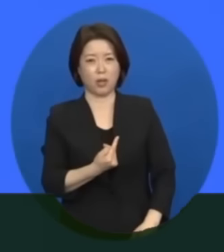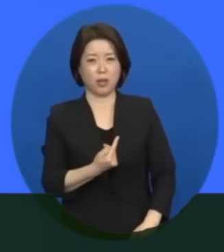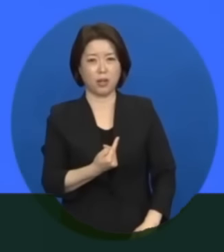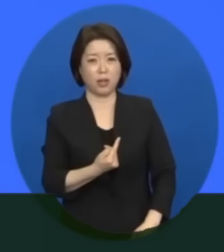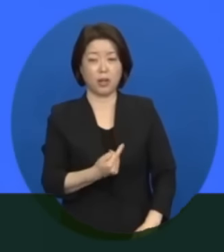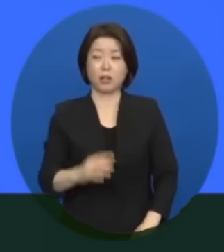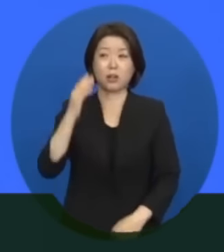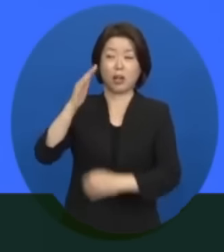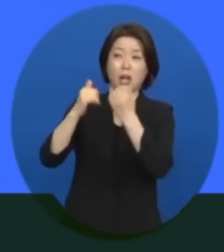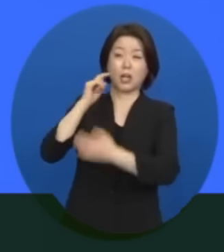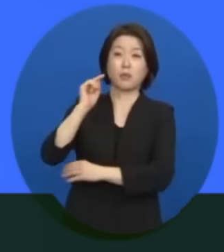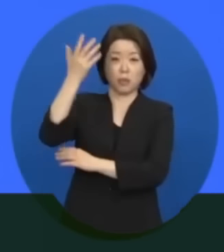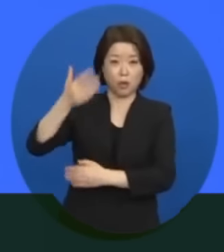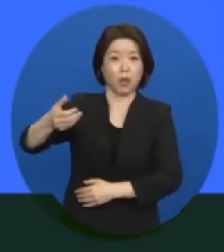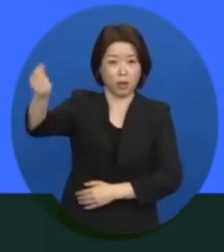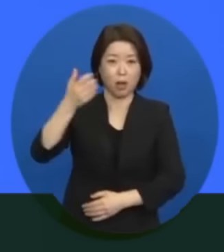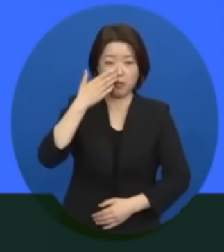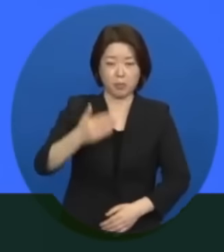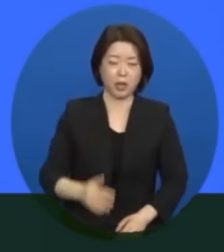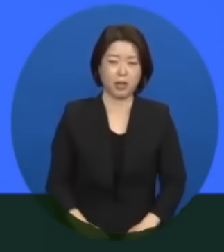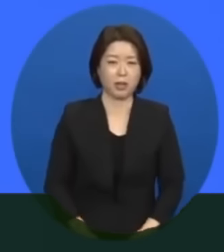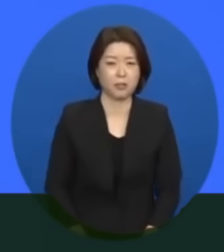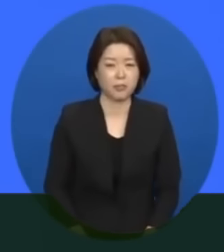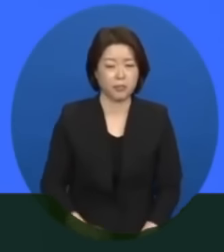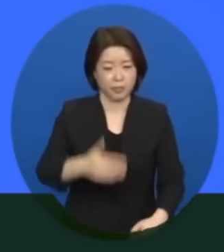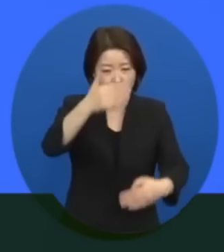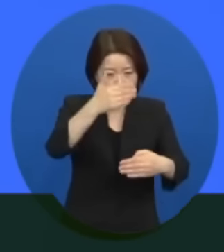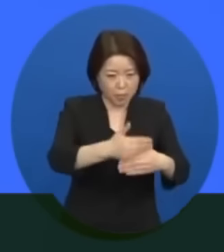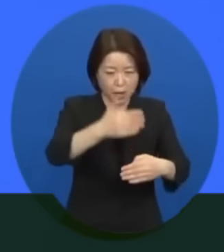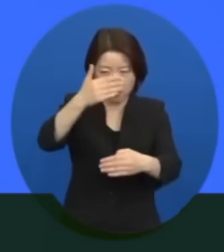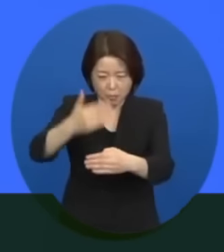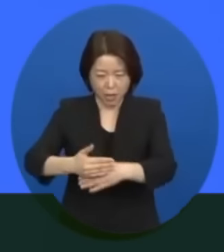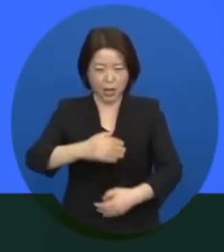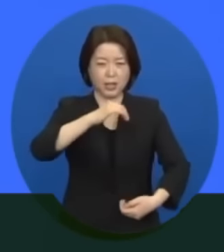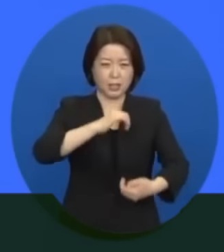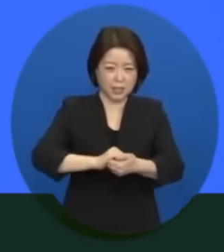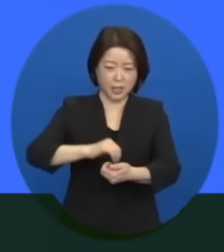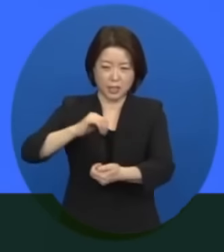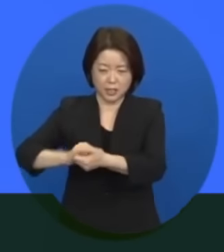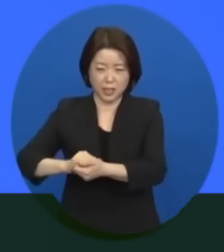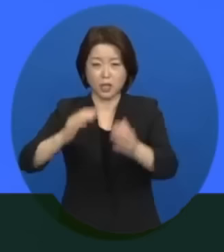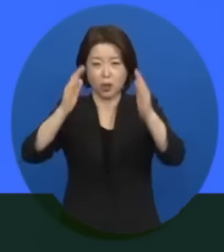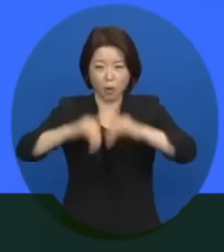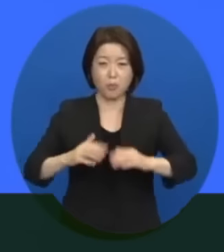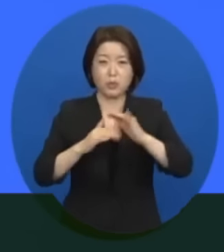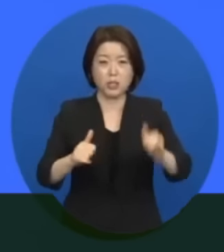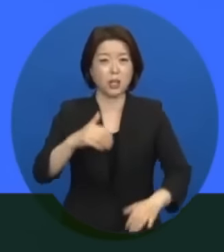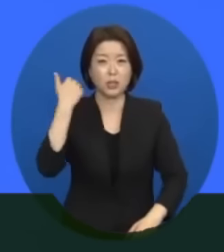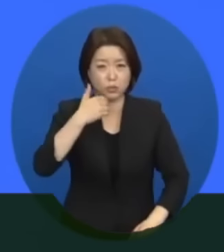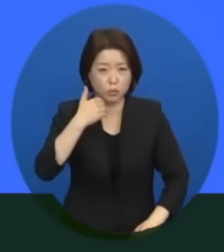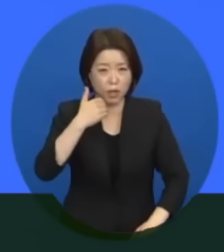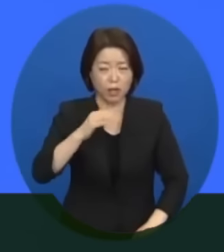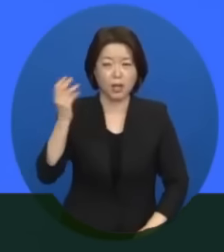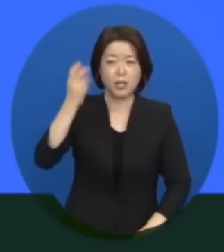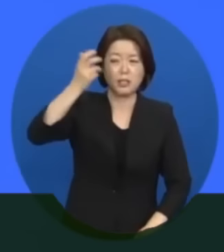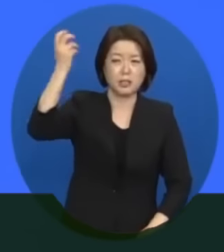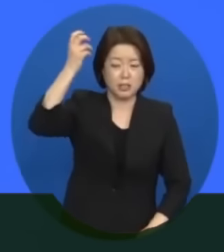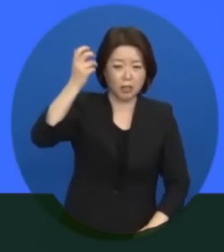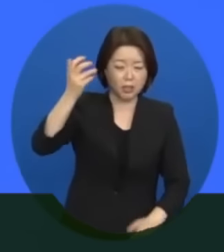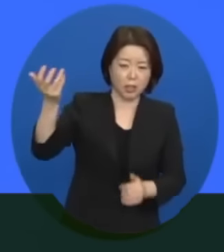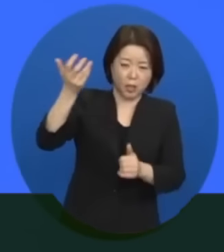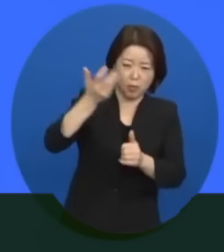거예요 그래서 그 막혀 있던 장벽과 제안을 허무는 자가 누구냐면 성령의 이끌림 받는